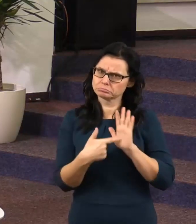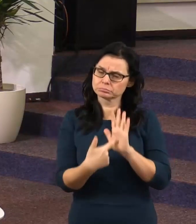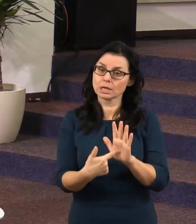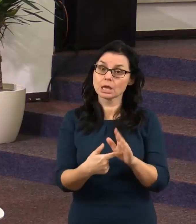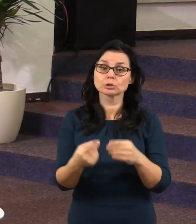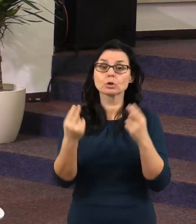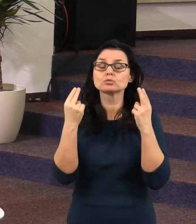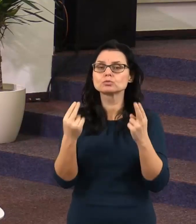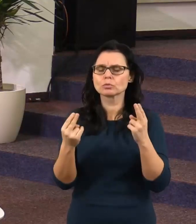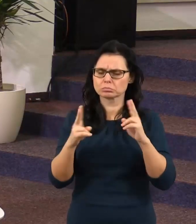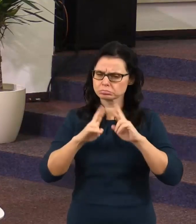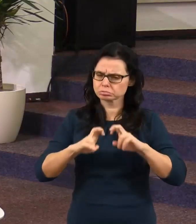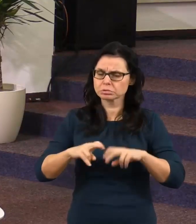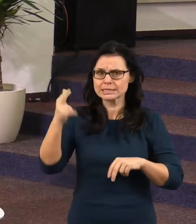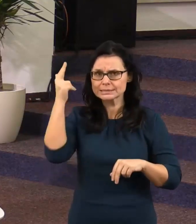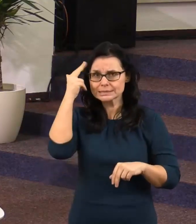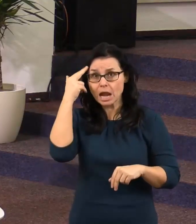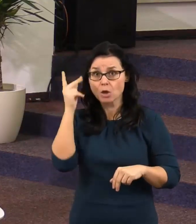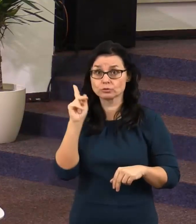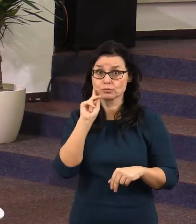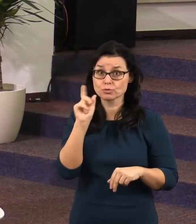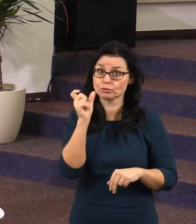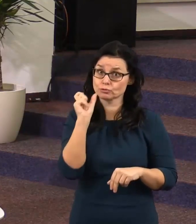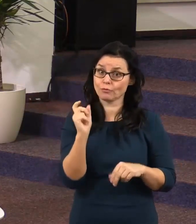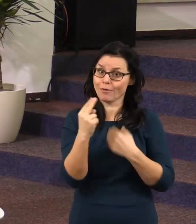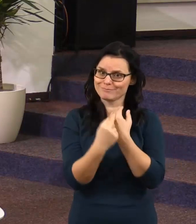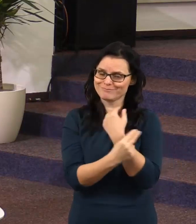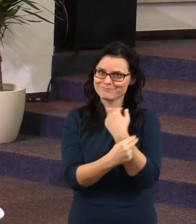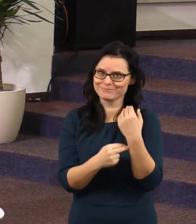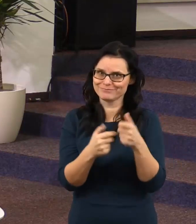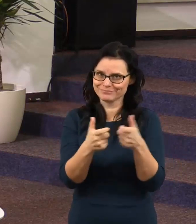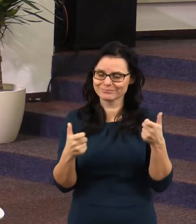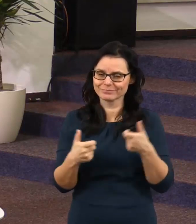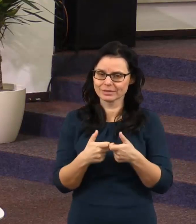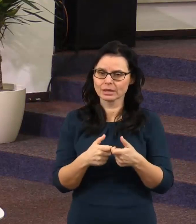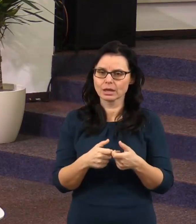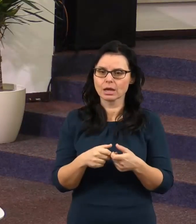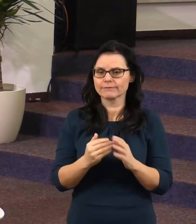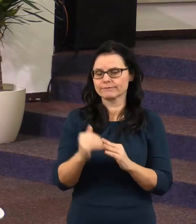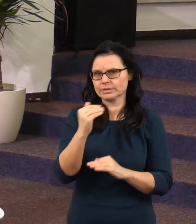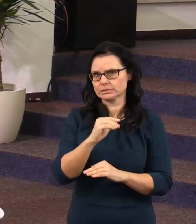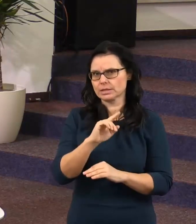znalost božího slova je důležitější než to, aby byli lidé vzděláni.